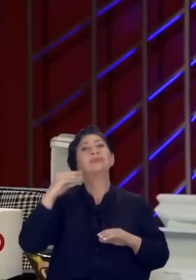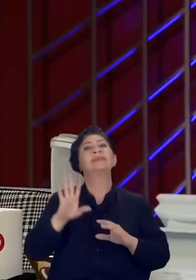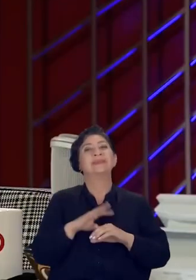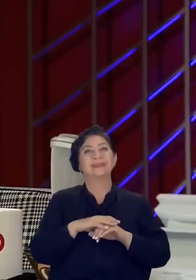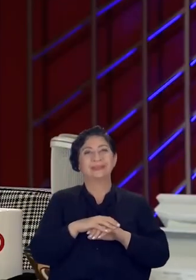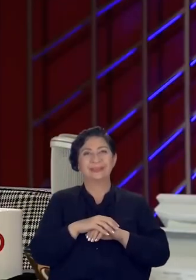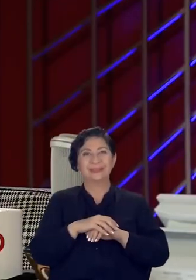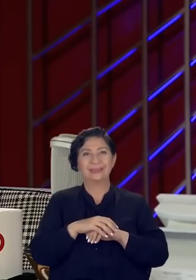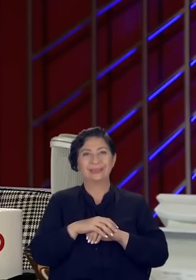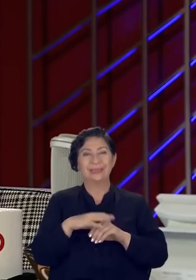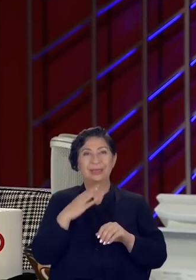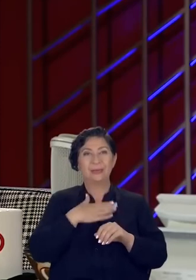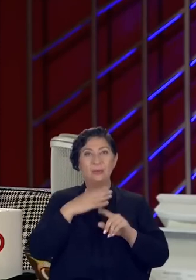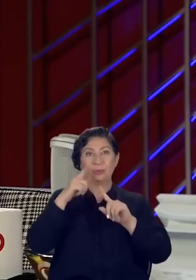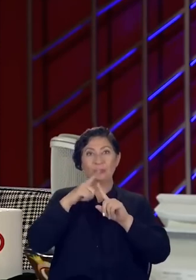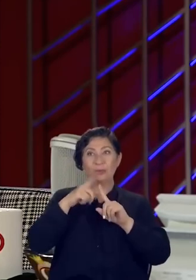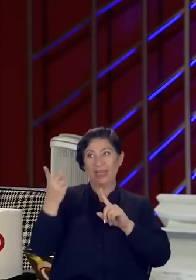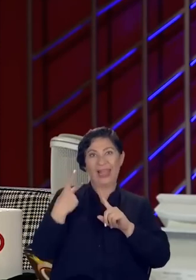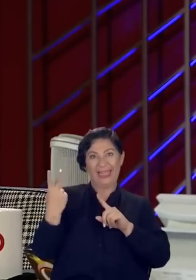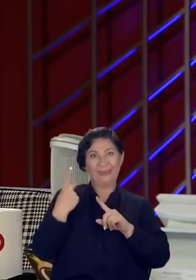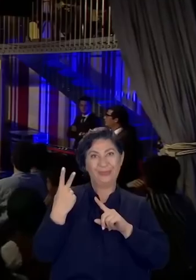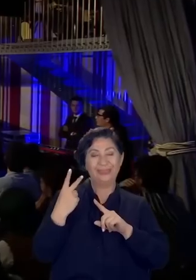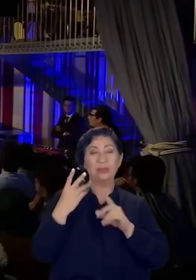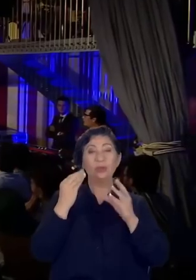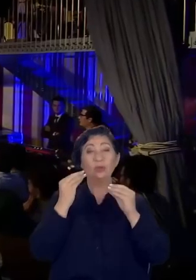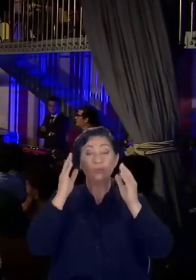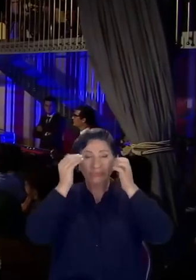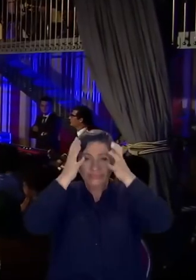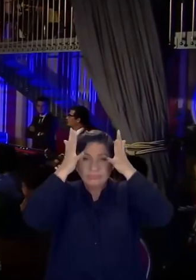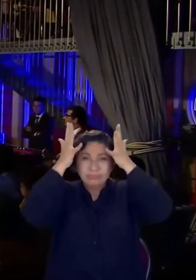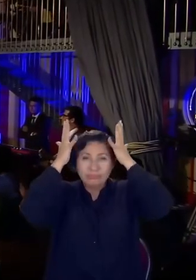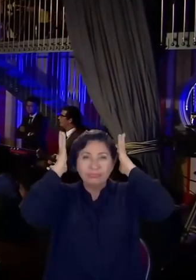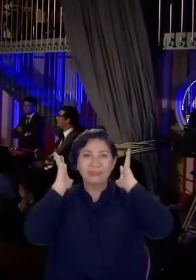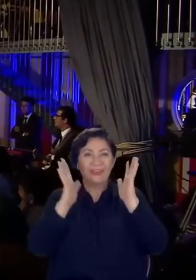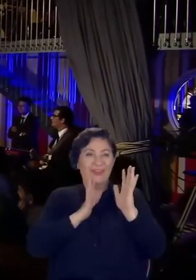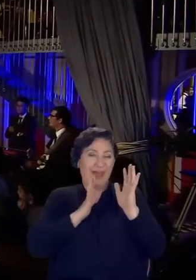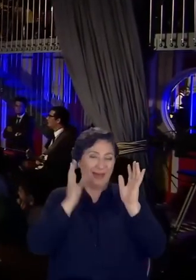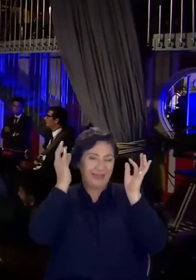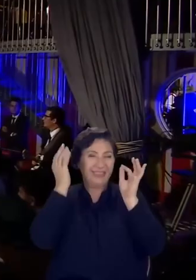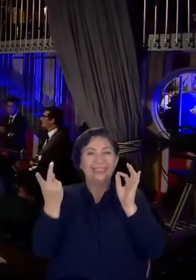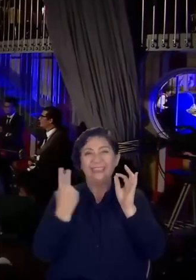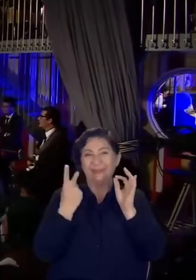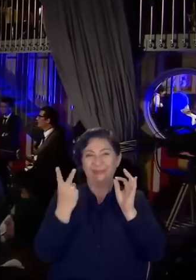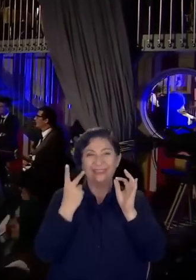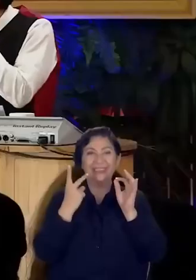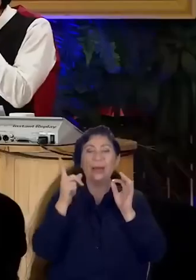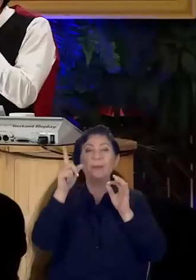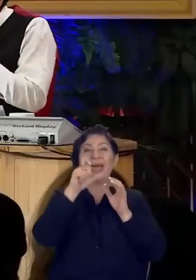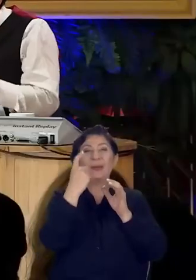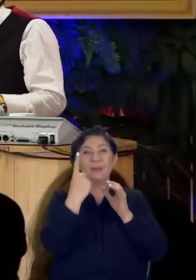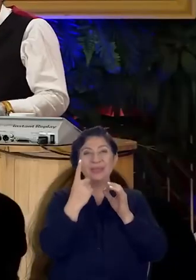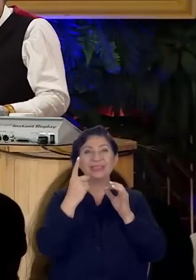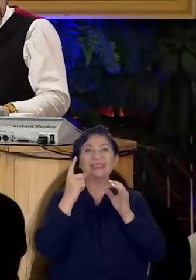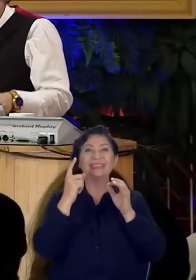saçlarınız. Biz mesela Tuncer'le ikimizin çok gür saçlarımız var. Biz ikimiz de ayda bir